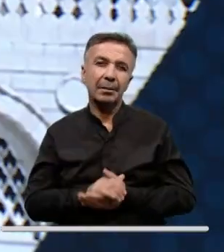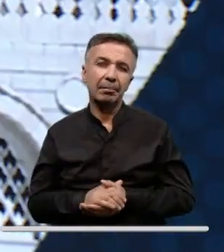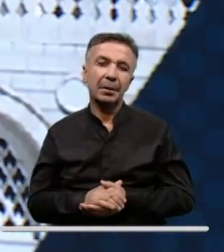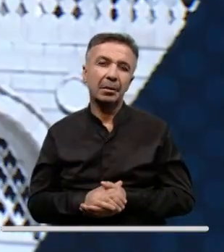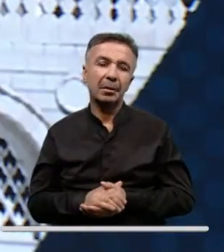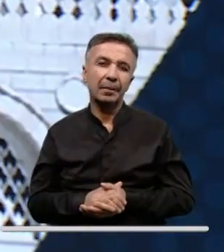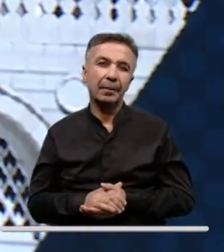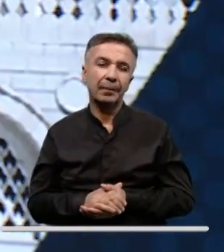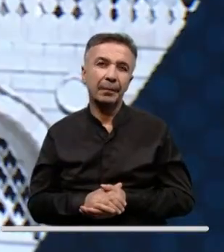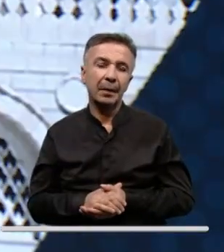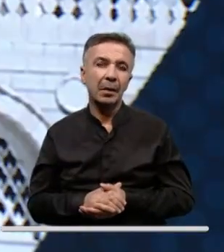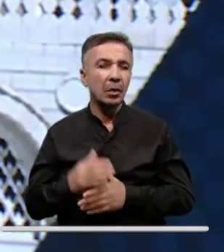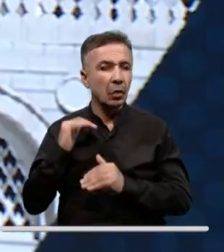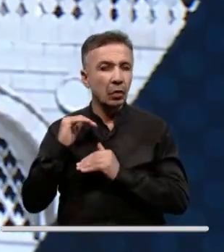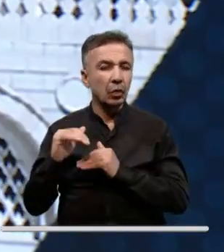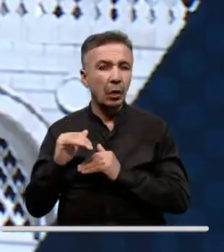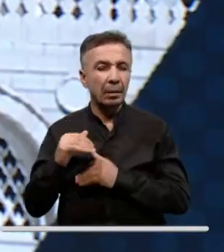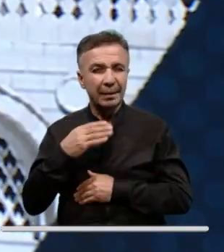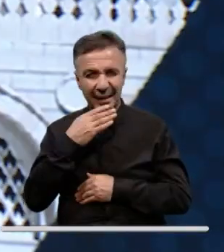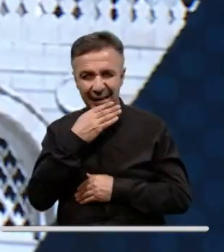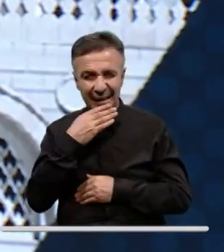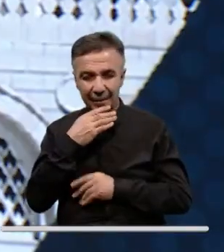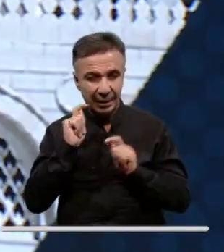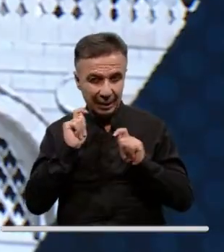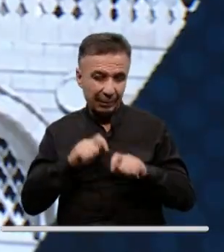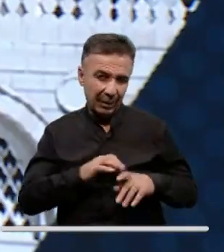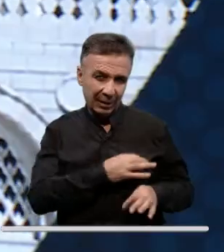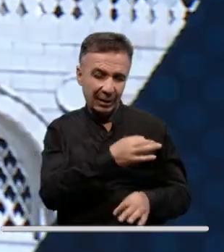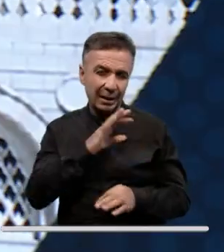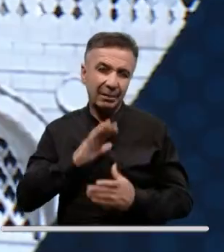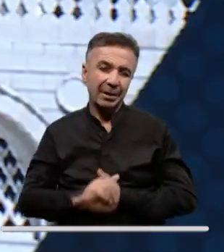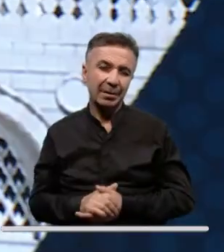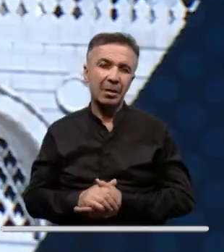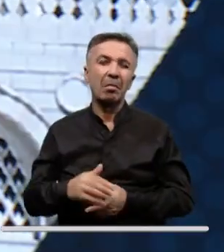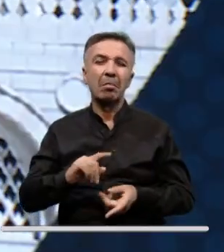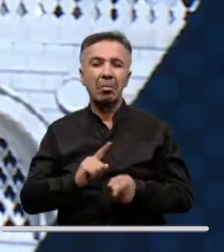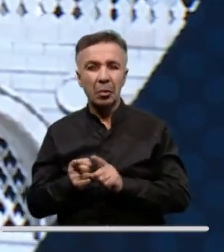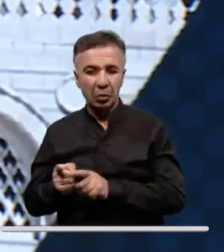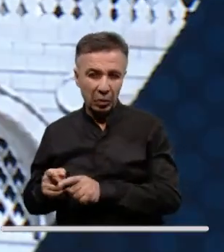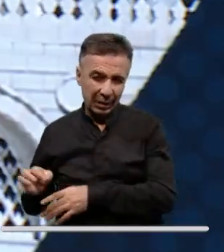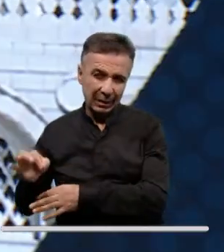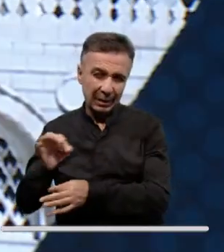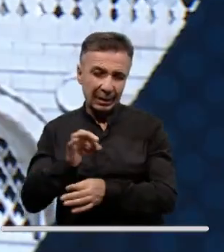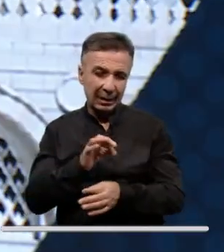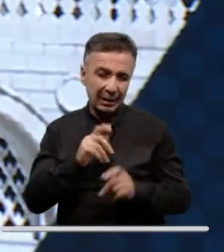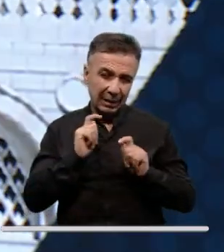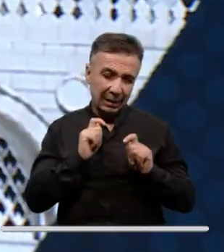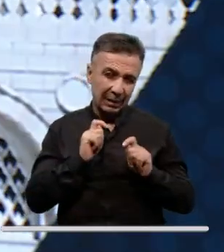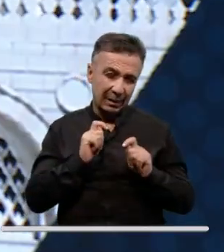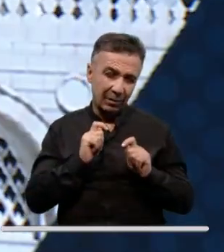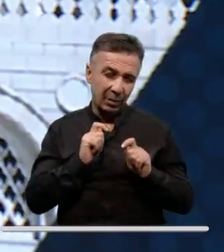işaret ettiğiniz gibi toplumda istismarcılar var Eee bu tür insanları kullanan kimseler